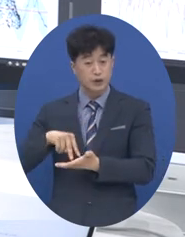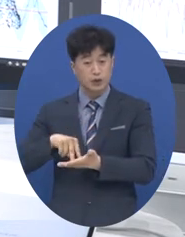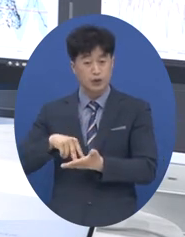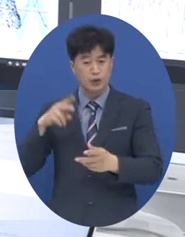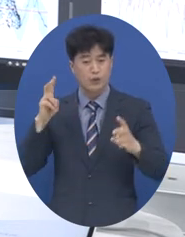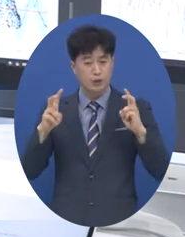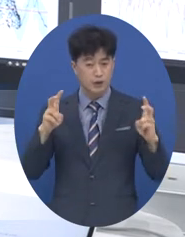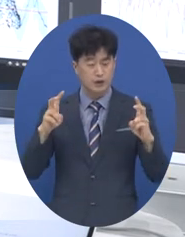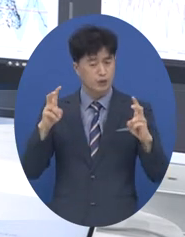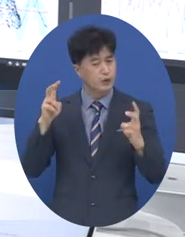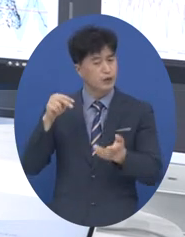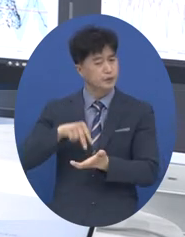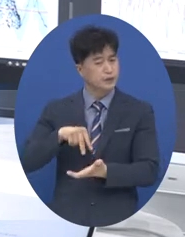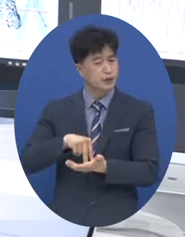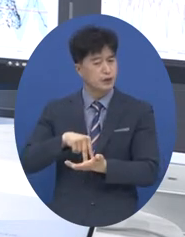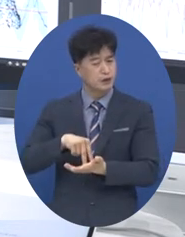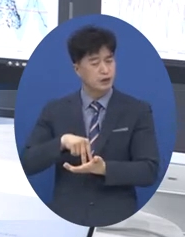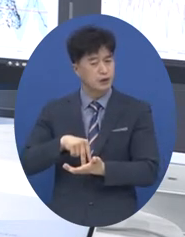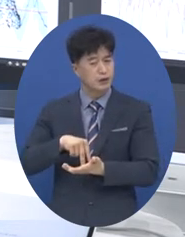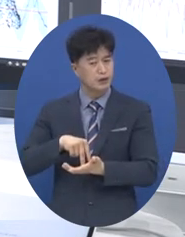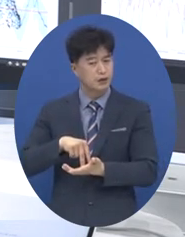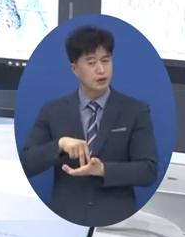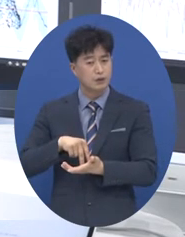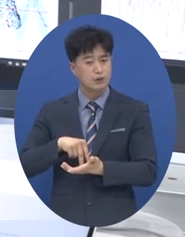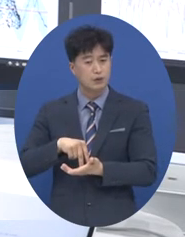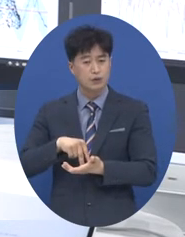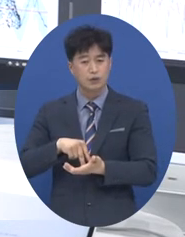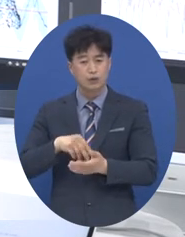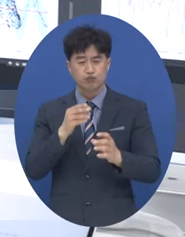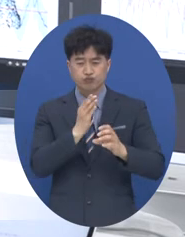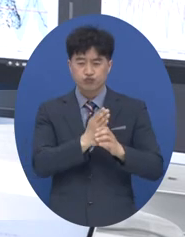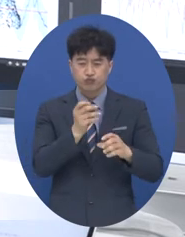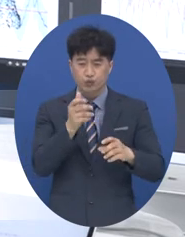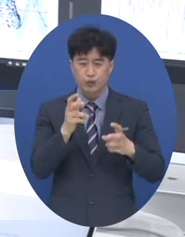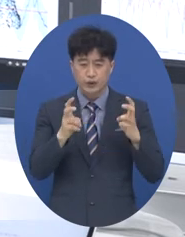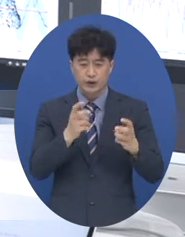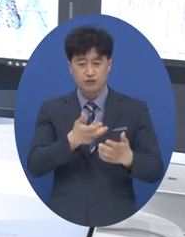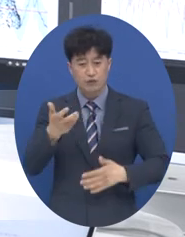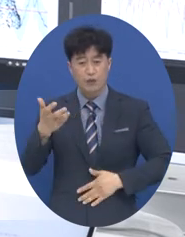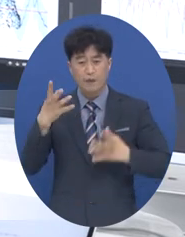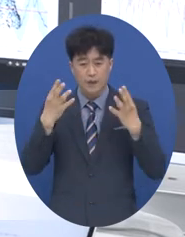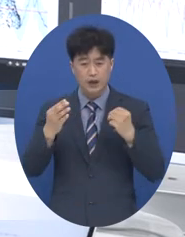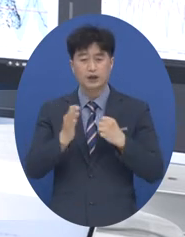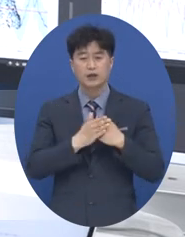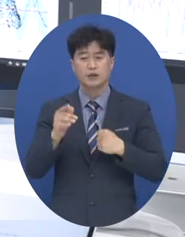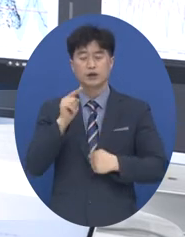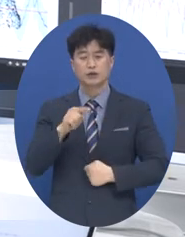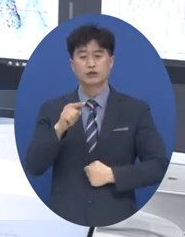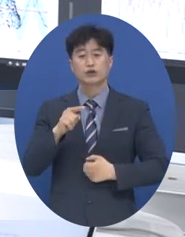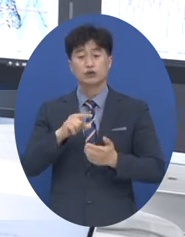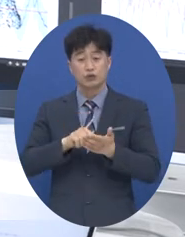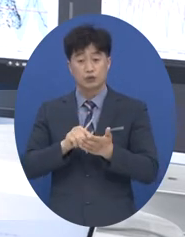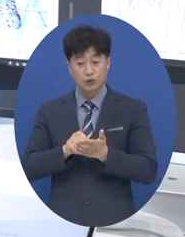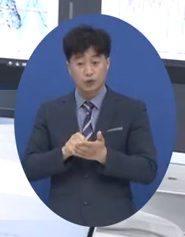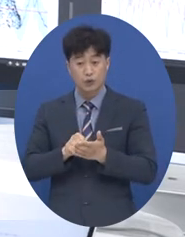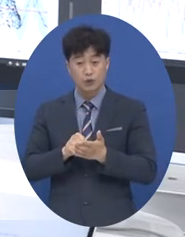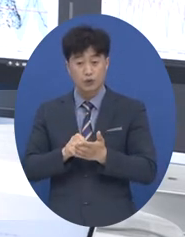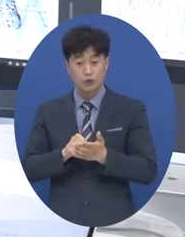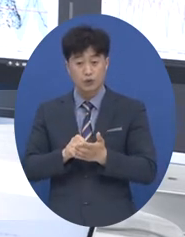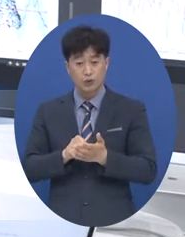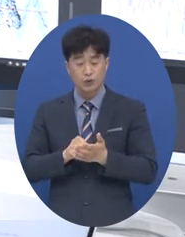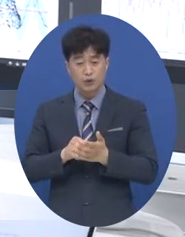측면에서도 회사나, 회사 입장에서도 사실 중소기업들이 이직률이 많으니까 그런 면에서도 어느